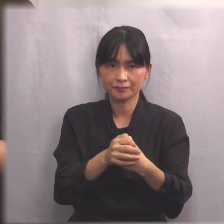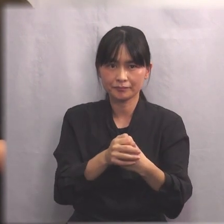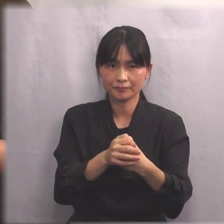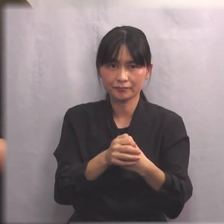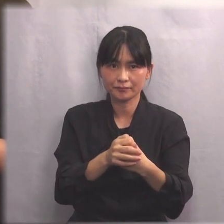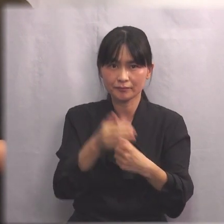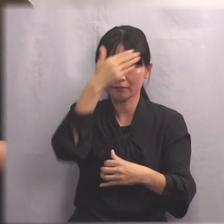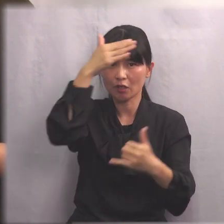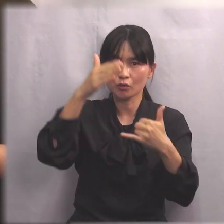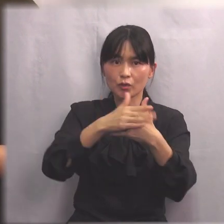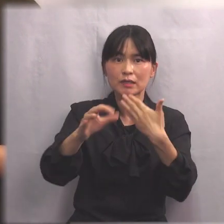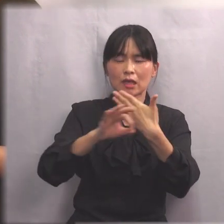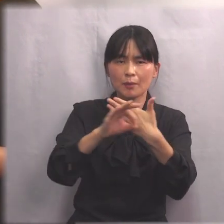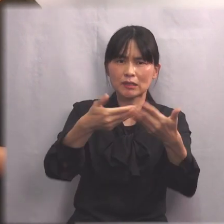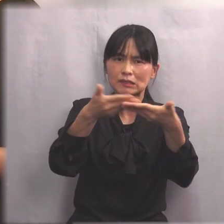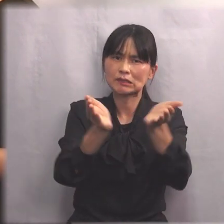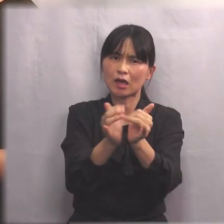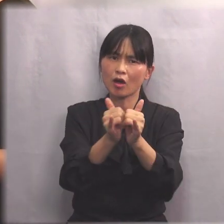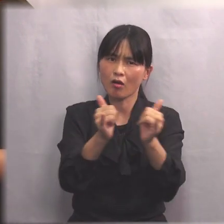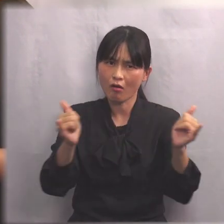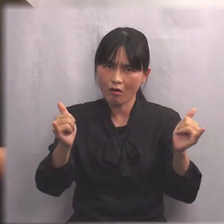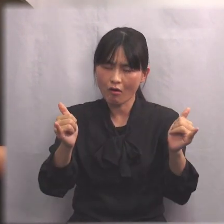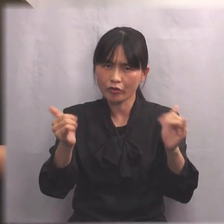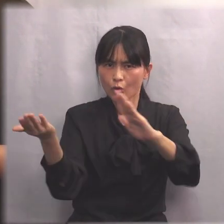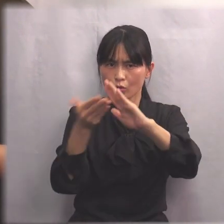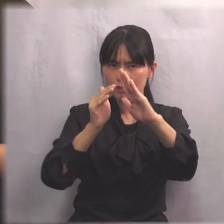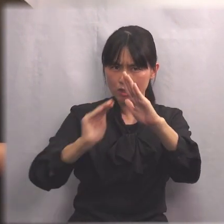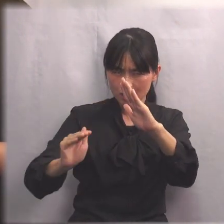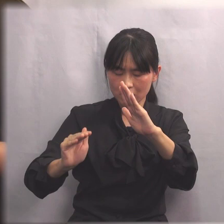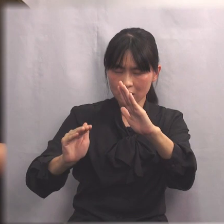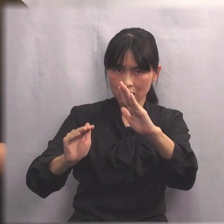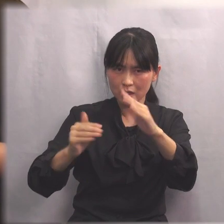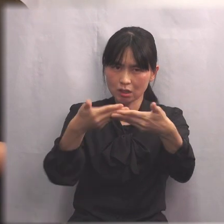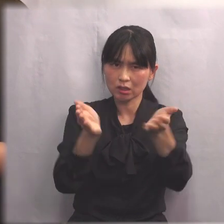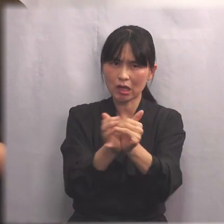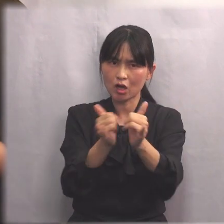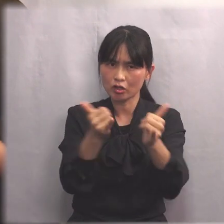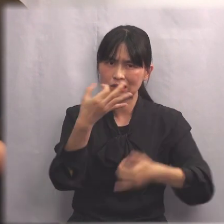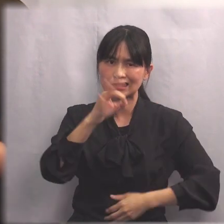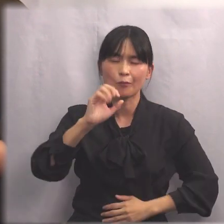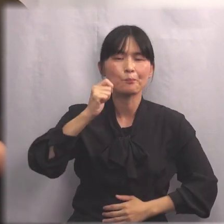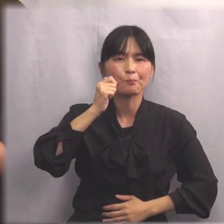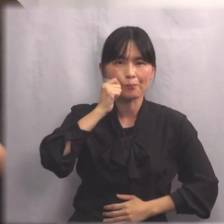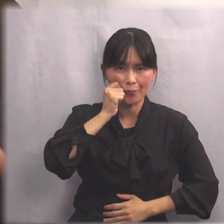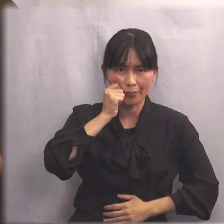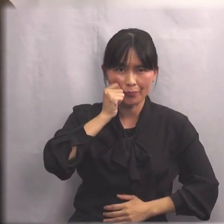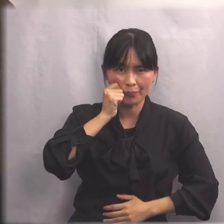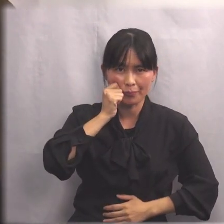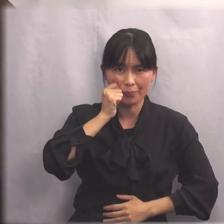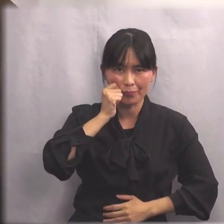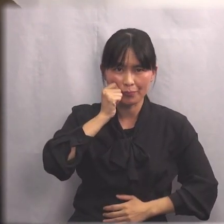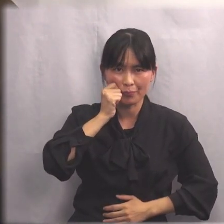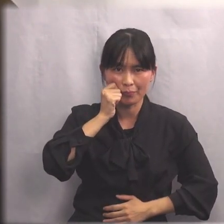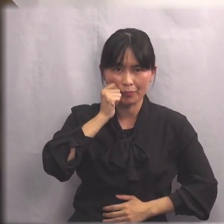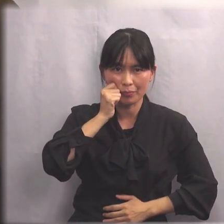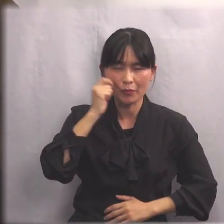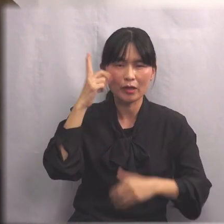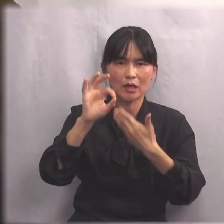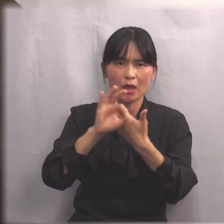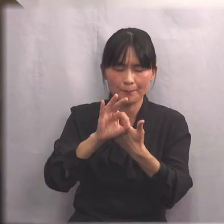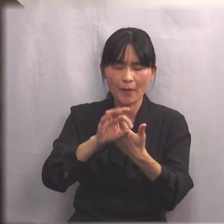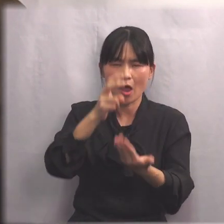결론을 내렸습니다. 안타깝게도 청소년 예비당원은 아직 우리 당의 공식적인 당원으로 인정되고 있지는